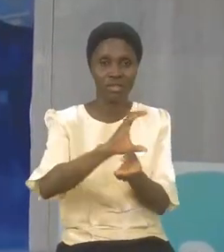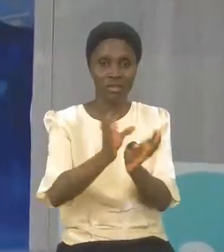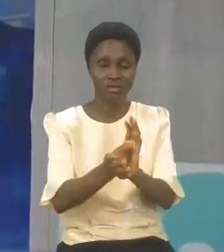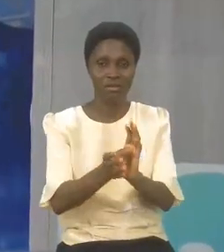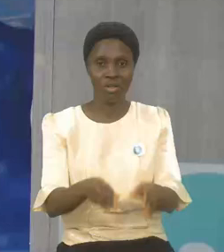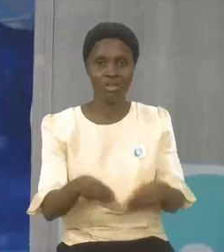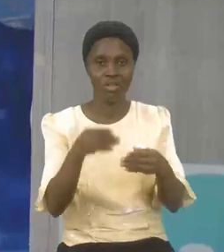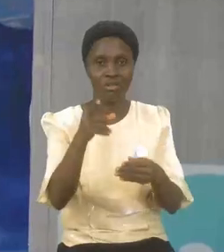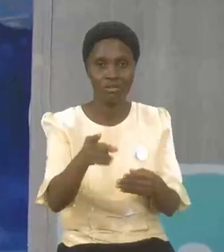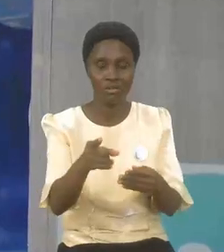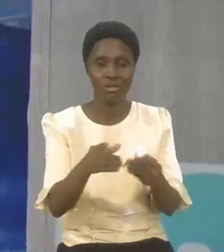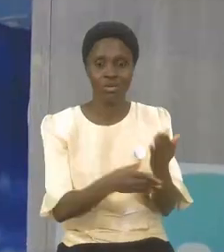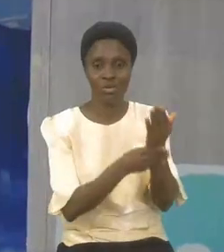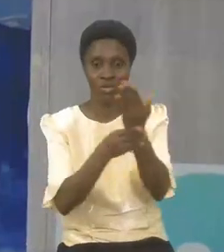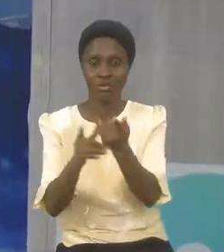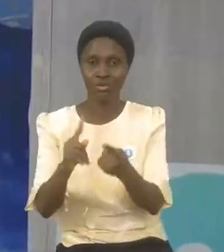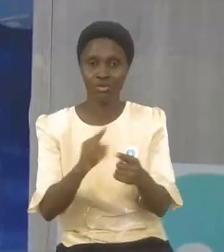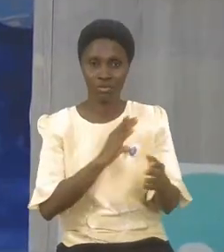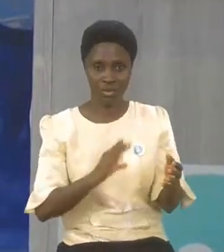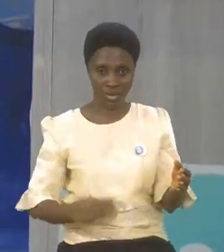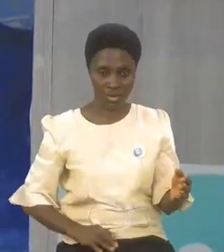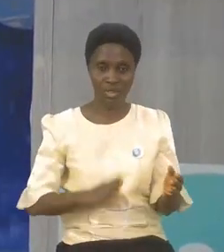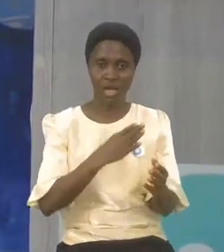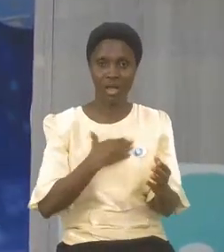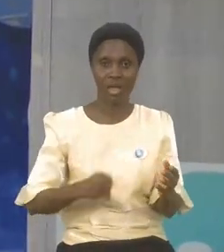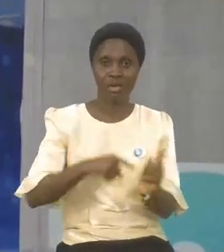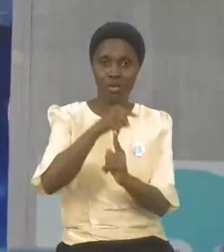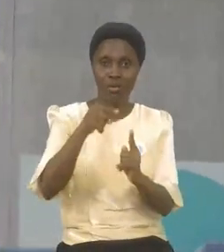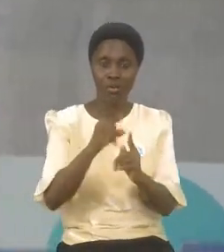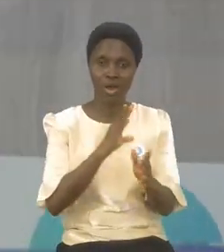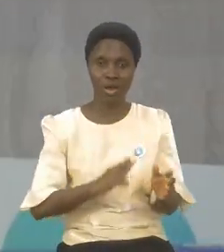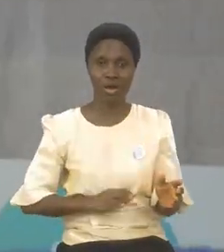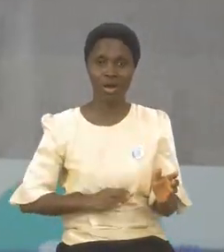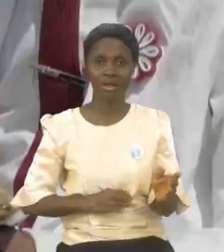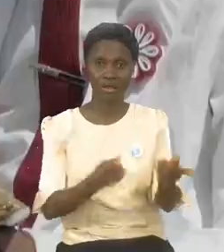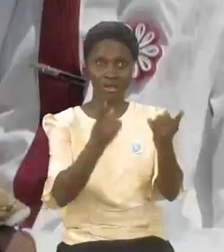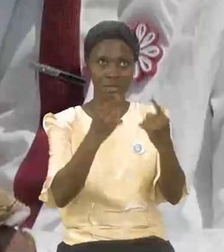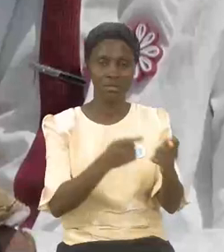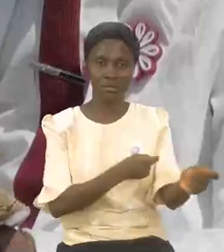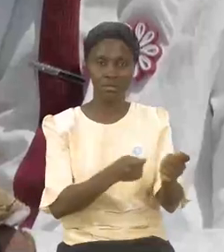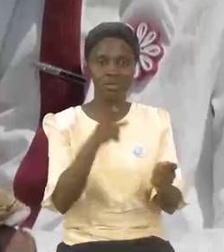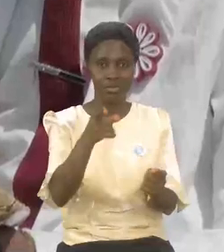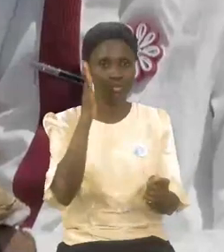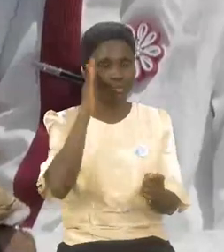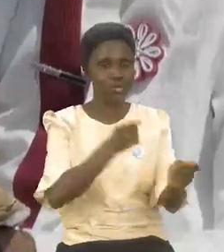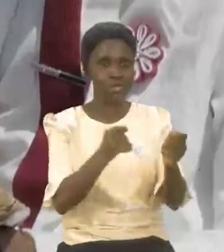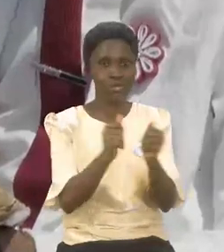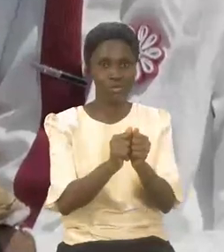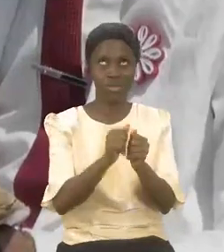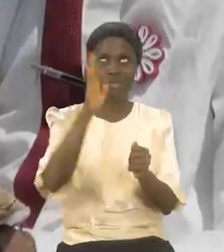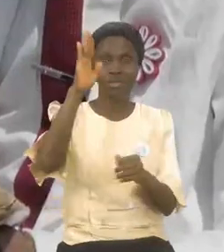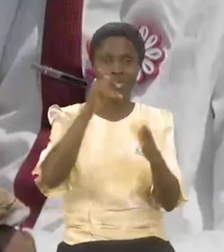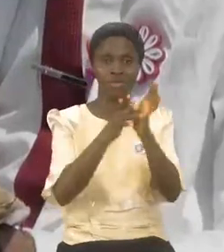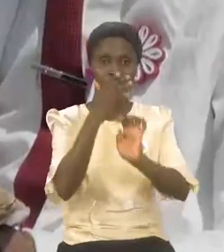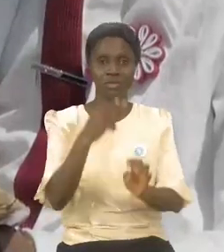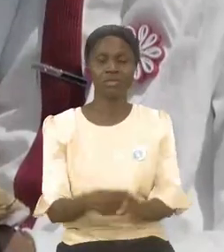en tant que converti à Christ. Lorsque Christ règne, tu vas régner avec lui éternellement au nom de